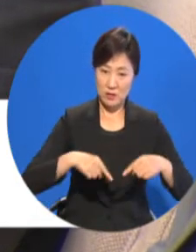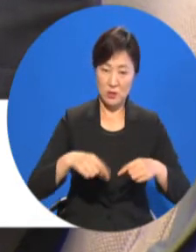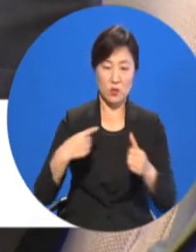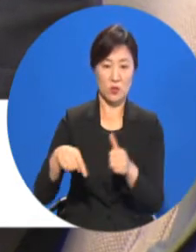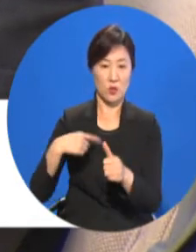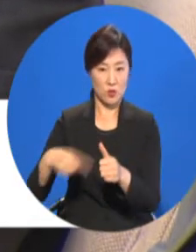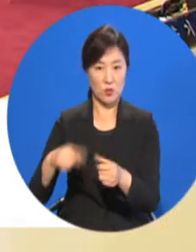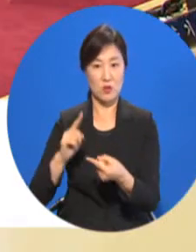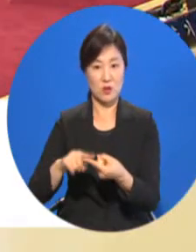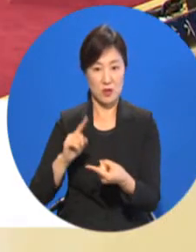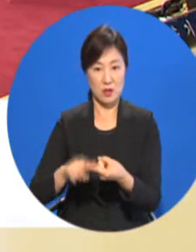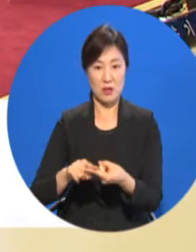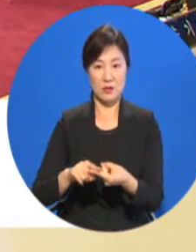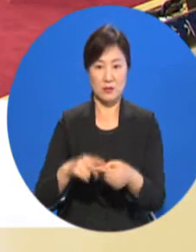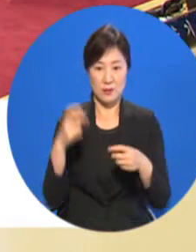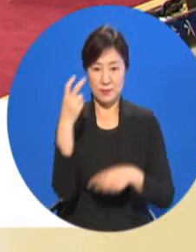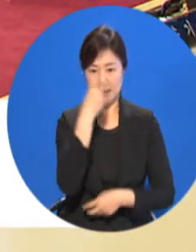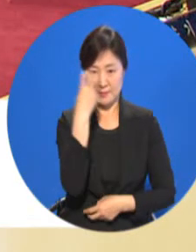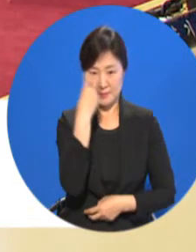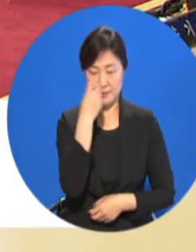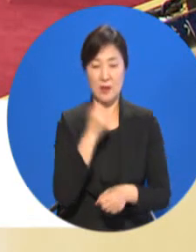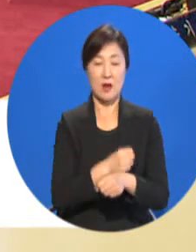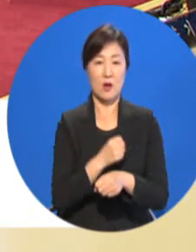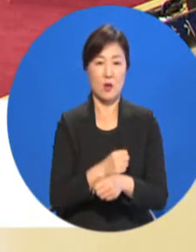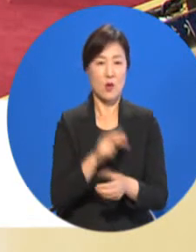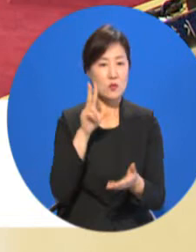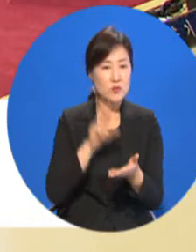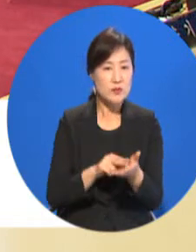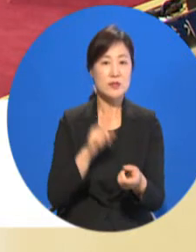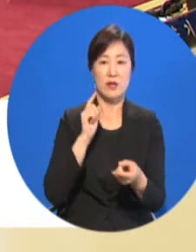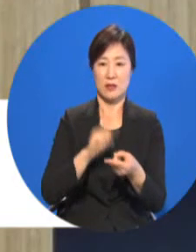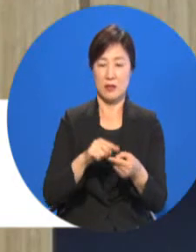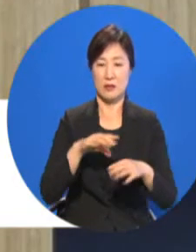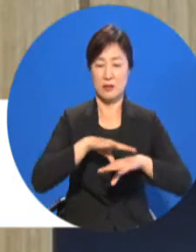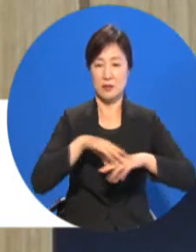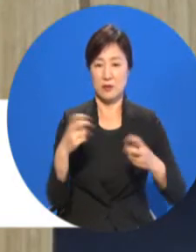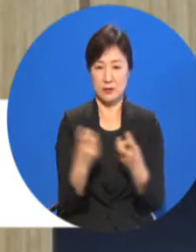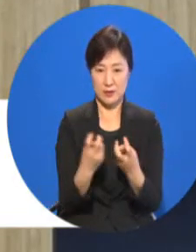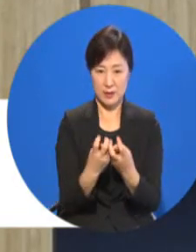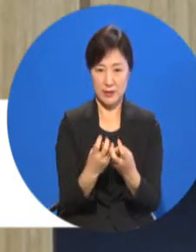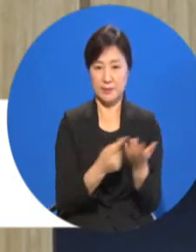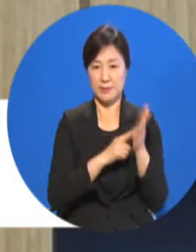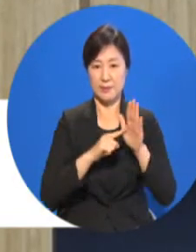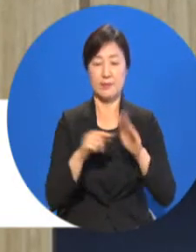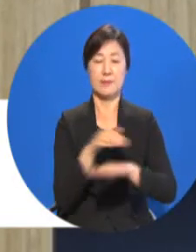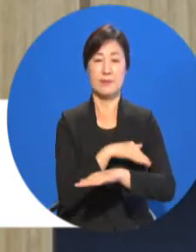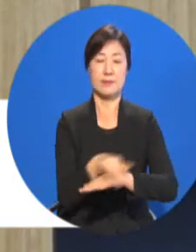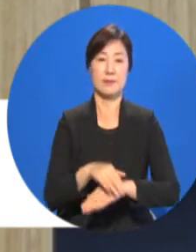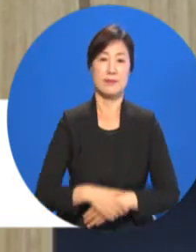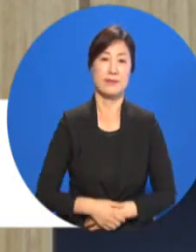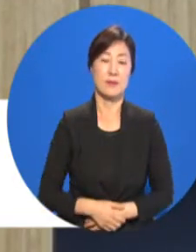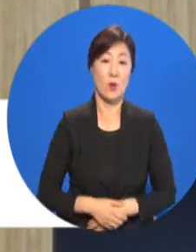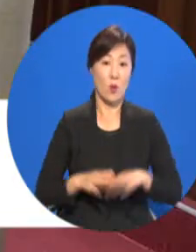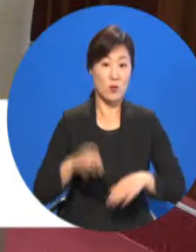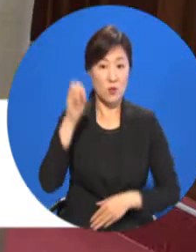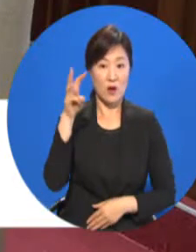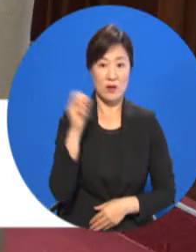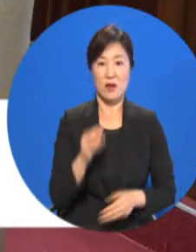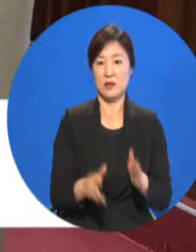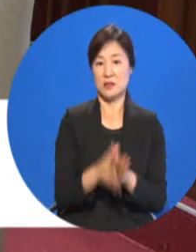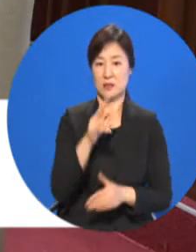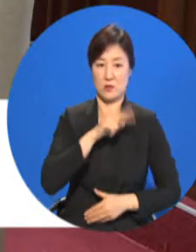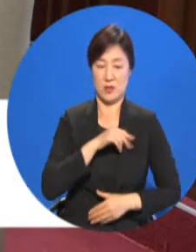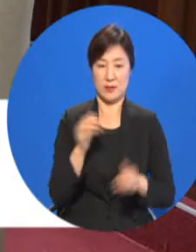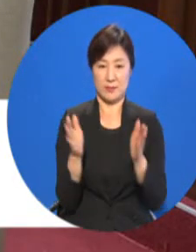전반에 대한 현안사항을 점검하고 문제점에 대한 정책 대안을 제시하게 됩니다. 광양시의회도 오늘 임시회를